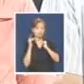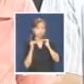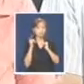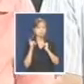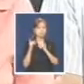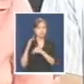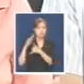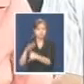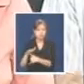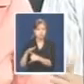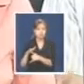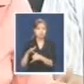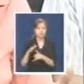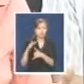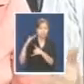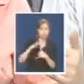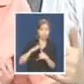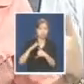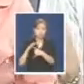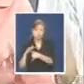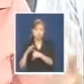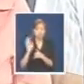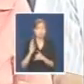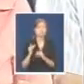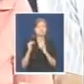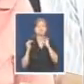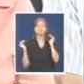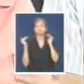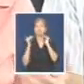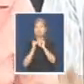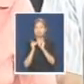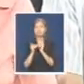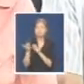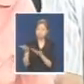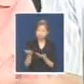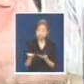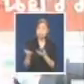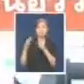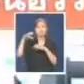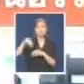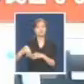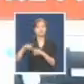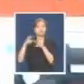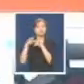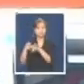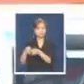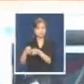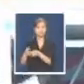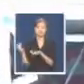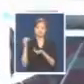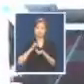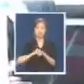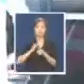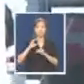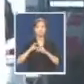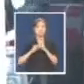ไม่เอาเปรียบซึ่งกันและกันกับว่าจะเชิญร้านค้าเข้ามาในการร่วมโครงการกับให้มากที่สุดเพื่อที่จะรณรงค์ในคำก็มือ